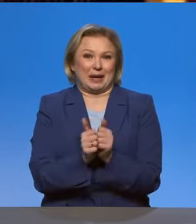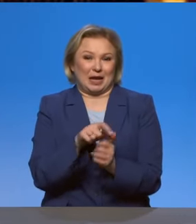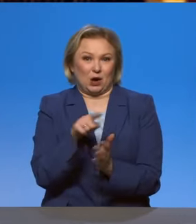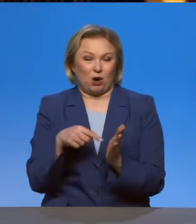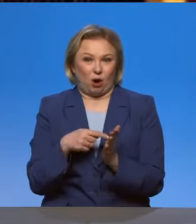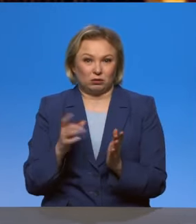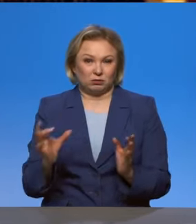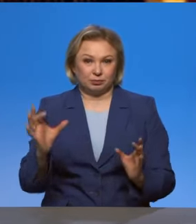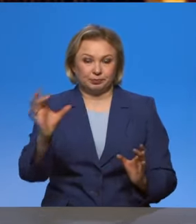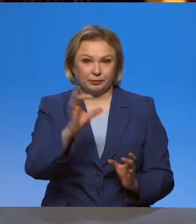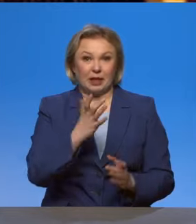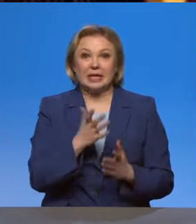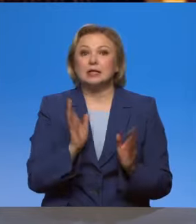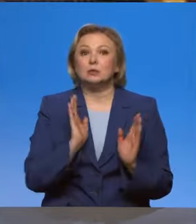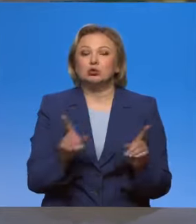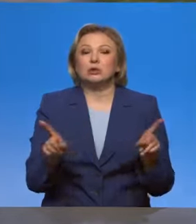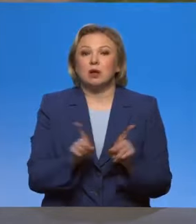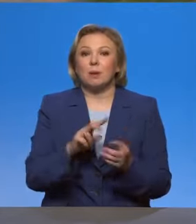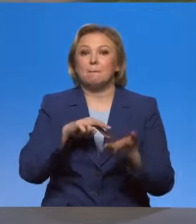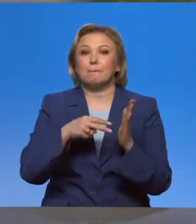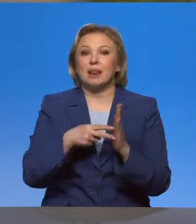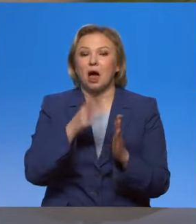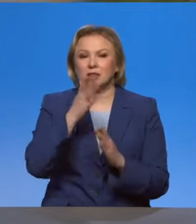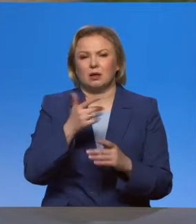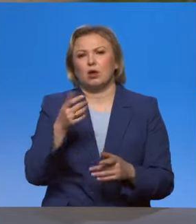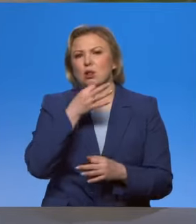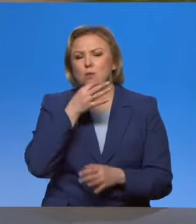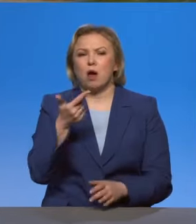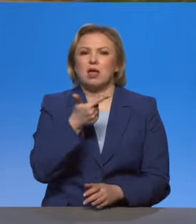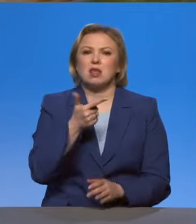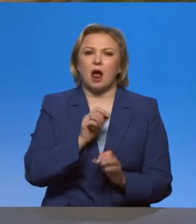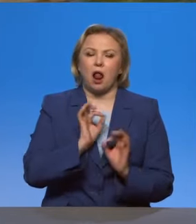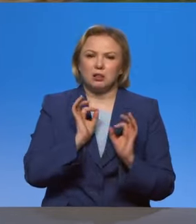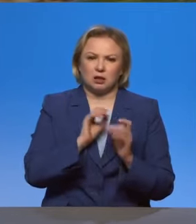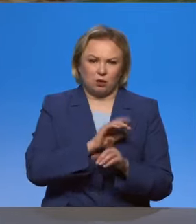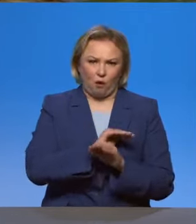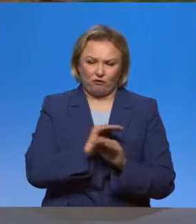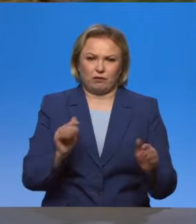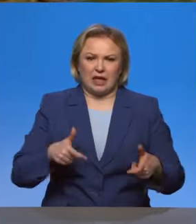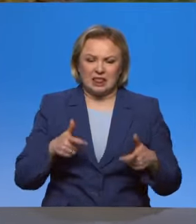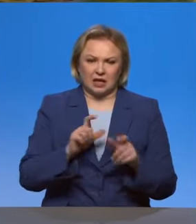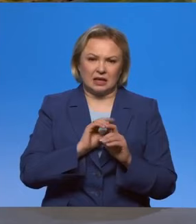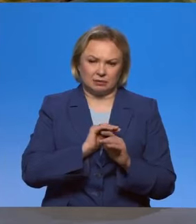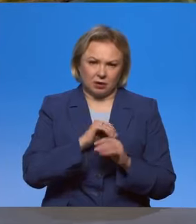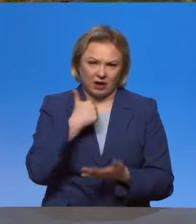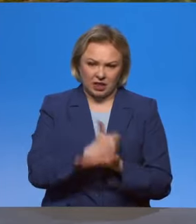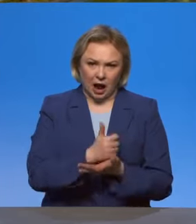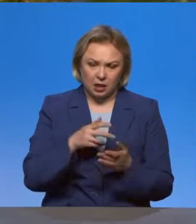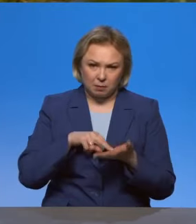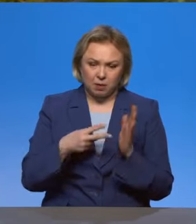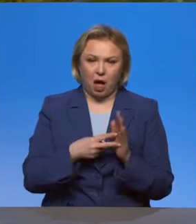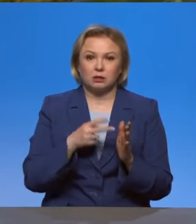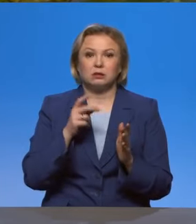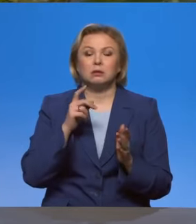то есть если будет этот план, во-первых, любой план, генплан или мастер-план, он делается и должен делаться в интересах жителей города. Да? Но он не